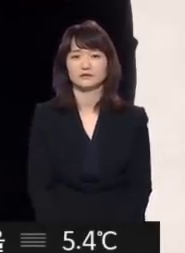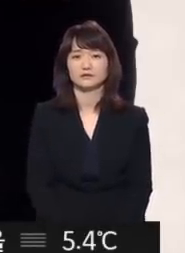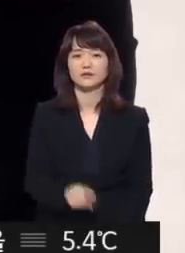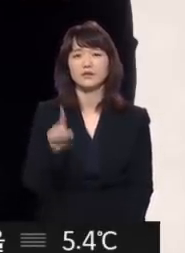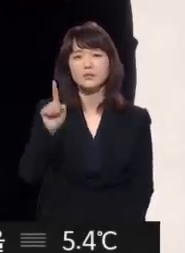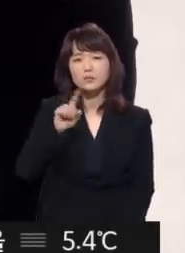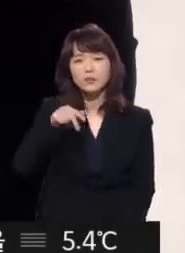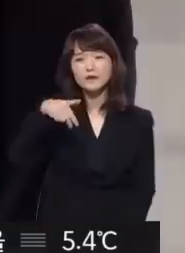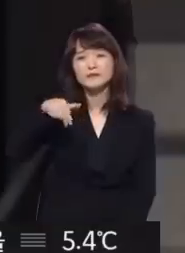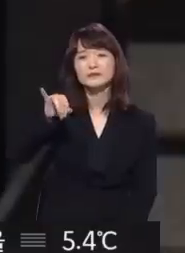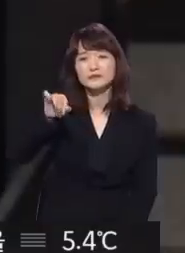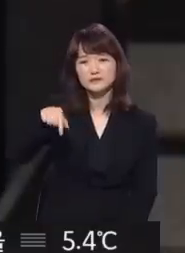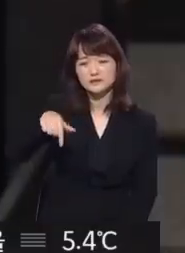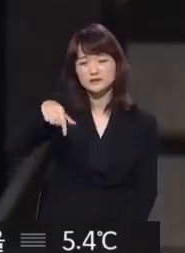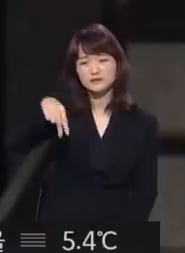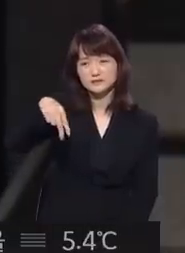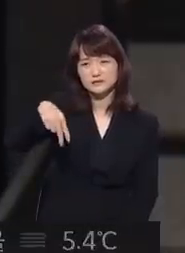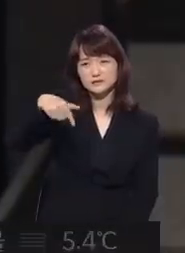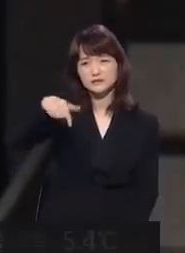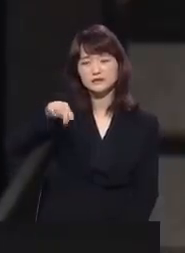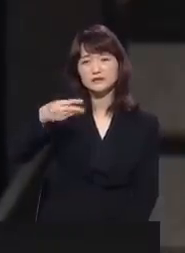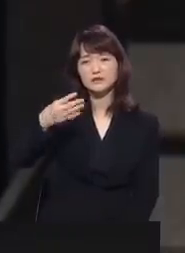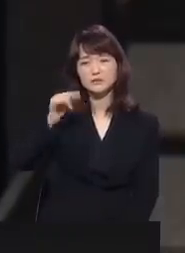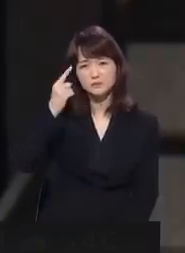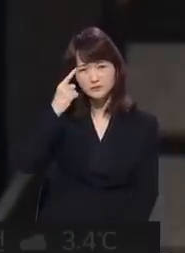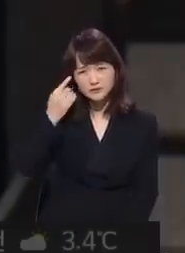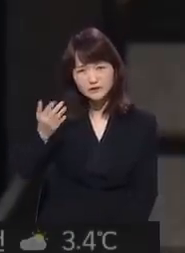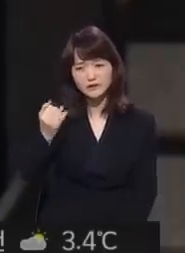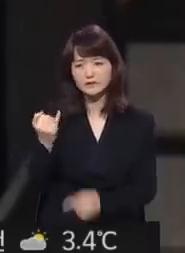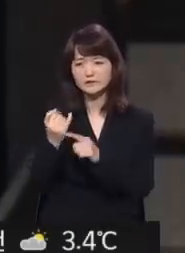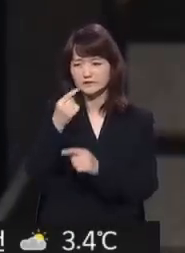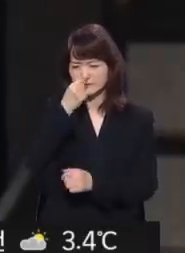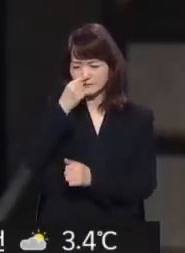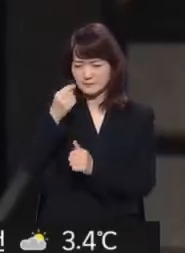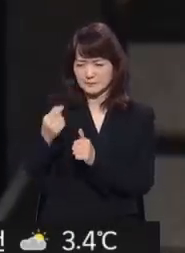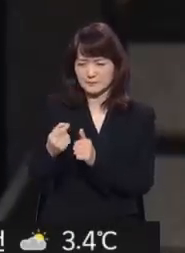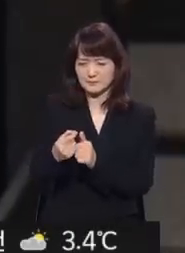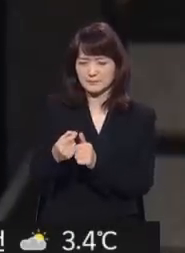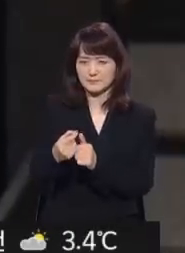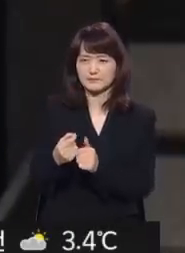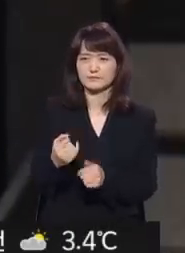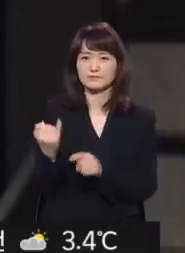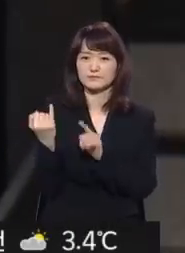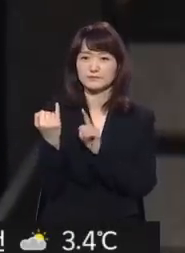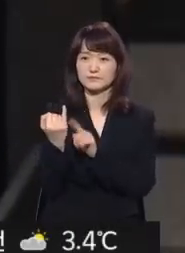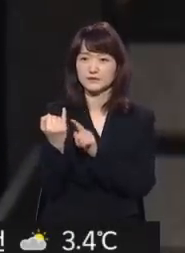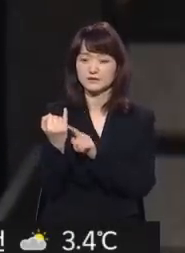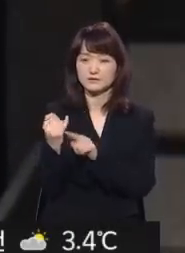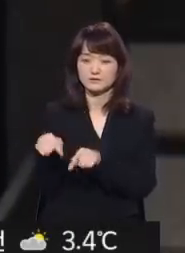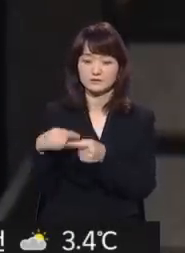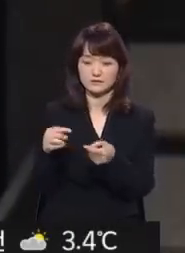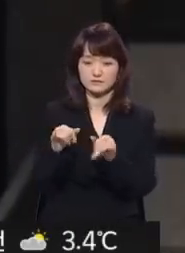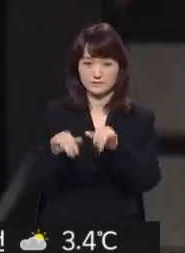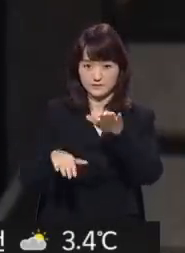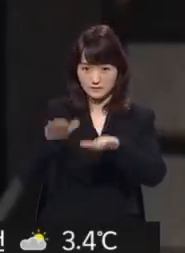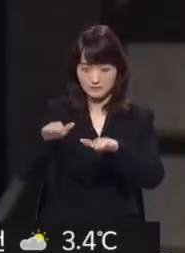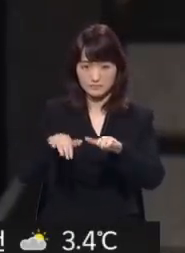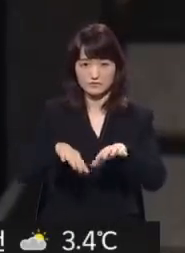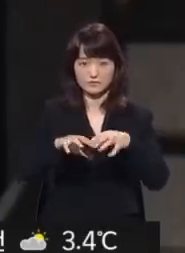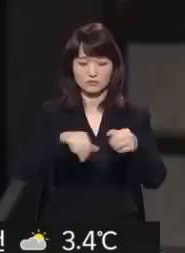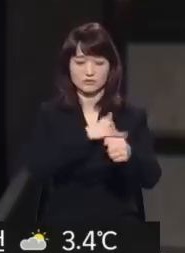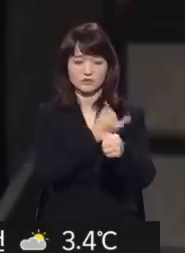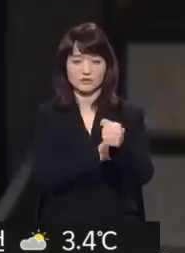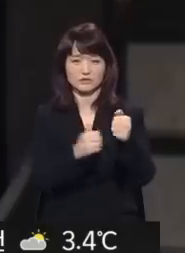볼 수가 있죠 어떻든이 여성이 상당히 모여감을 느꼈습니다 그래서 여성 응시자에 대한 차별이라고 그래가지고 국가인권